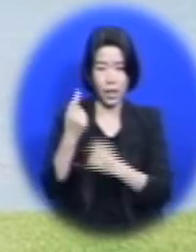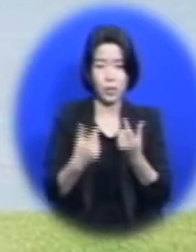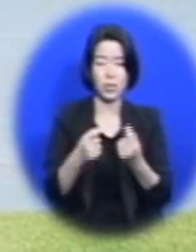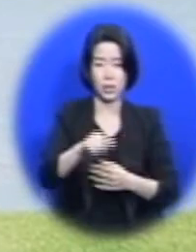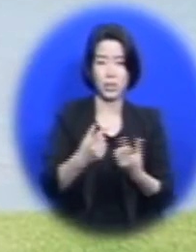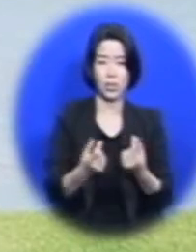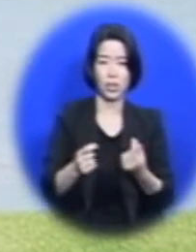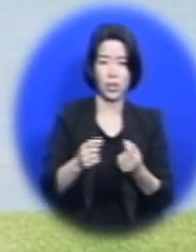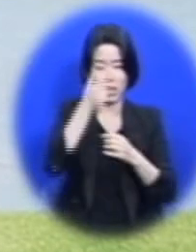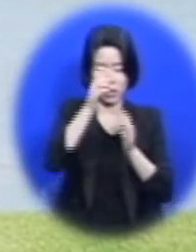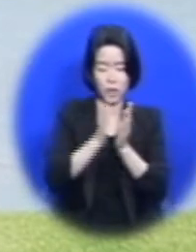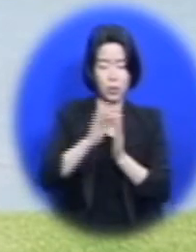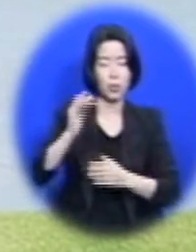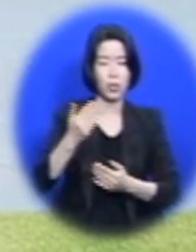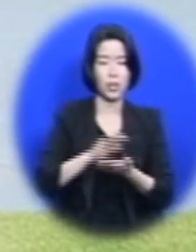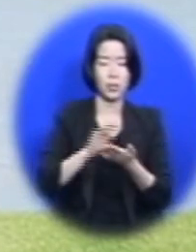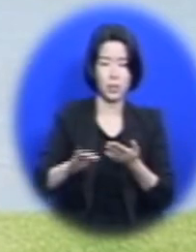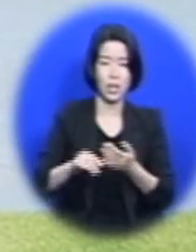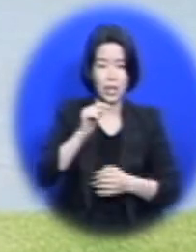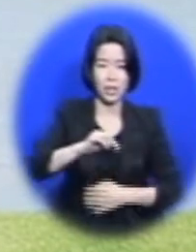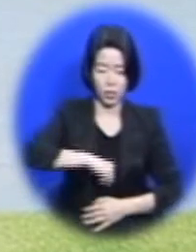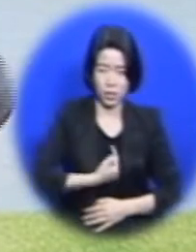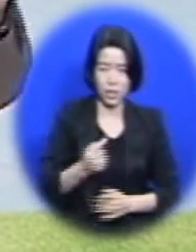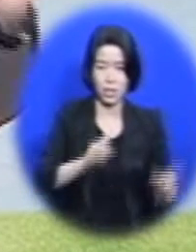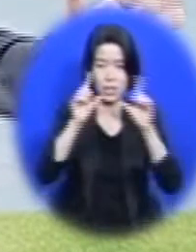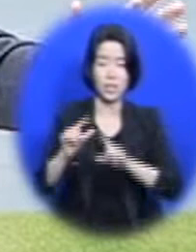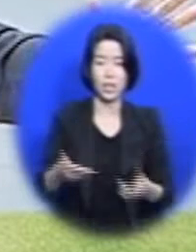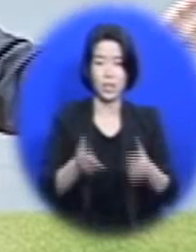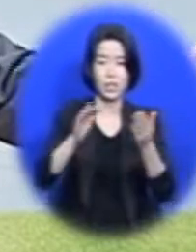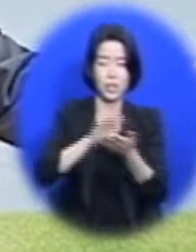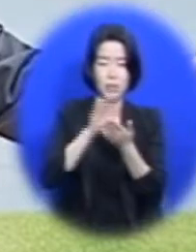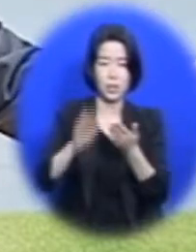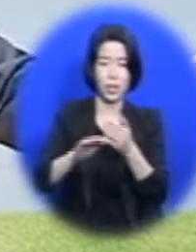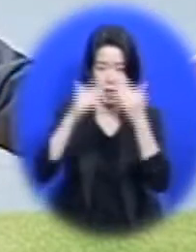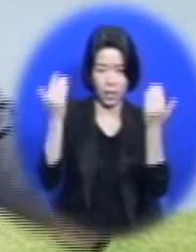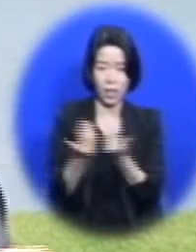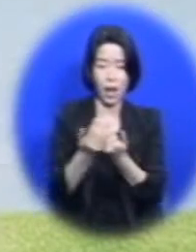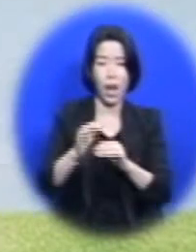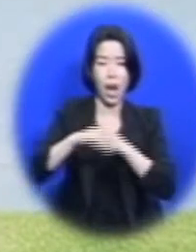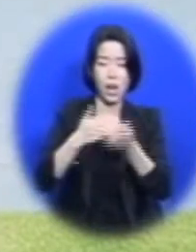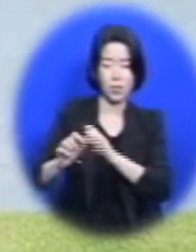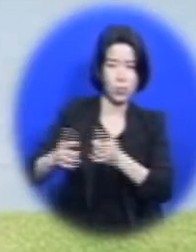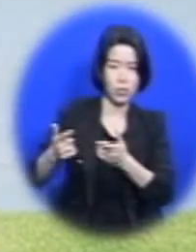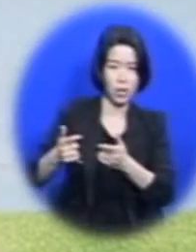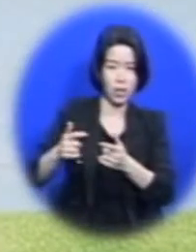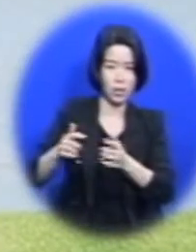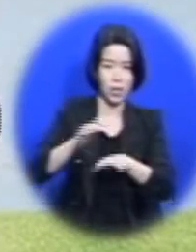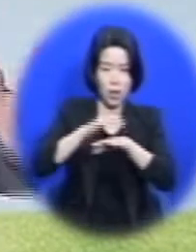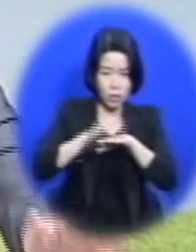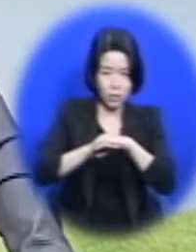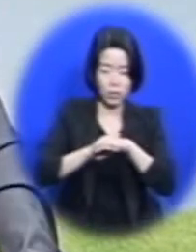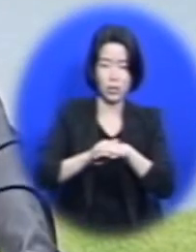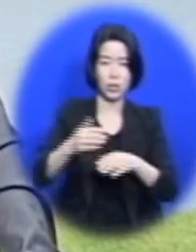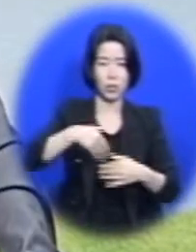됩니다. 그것이 우리 자신의 사는 길입니다. 사람들이 다 하나님을 부정하는 풍조로 살게 되면 결국은 우리도